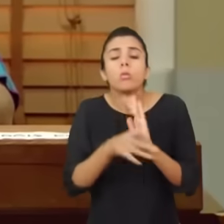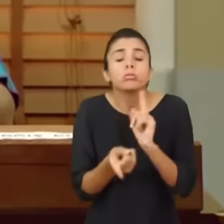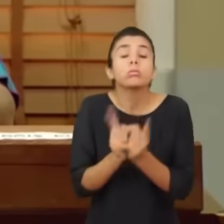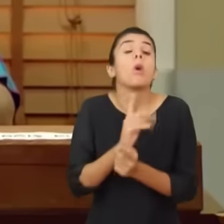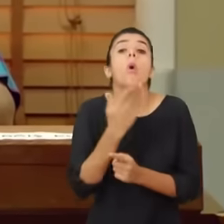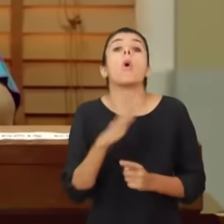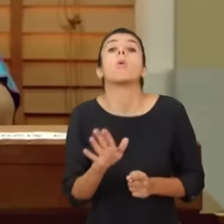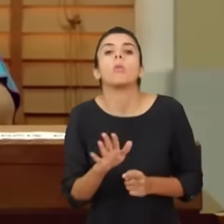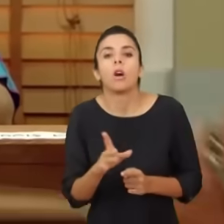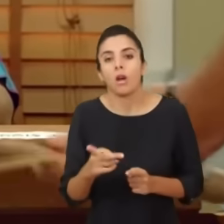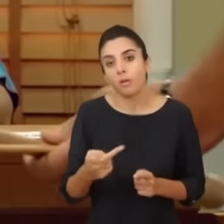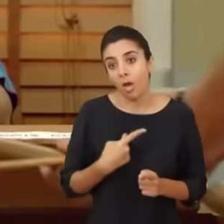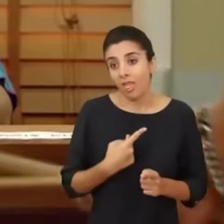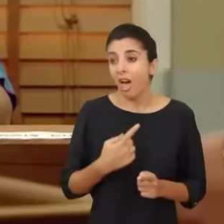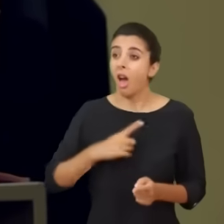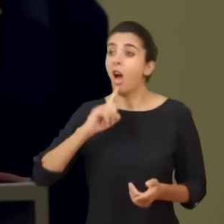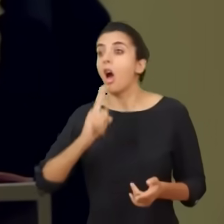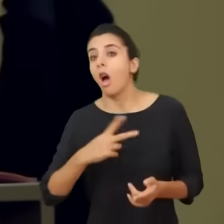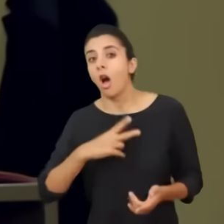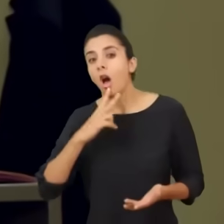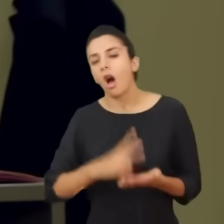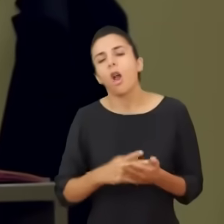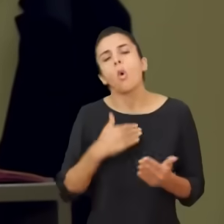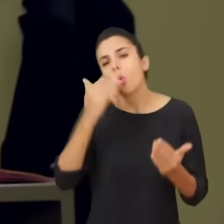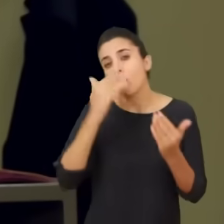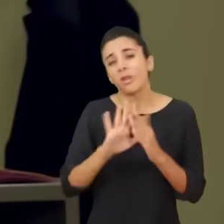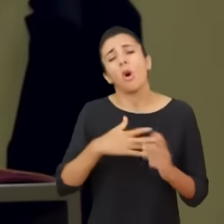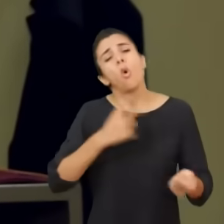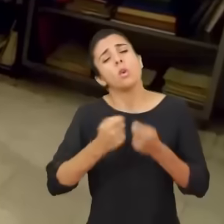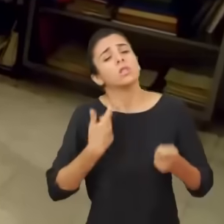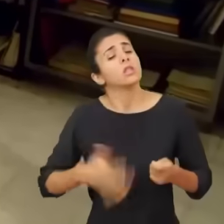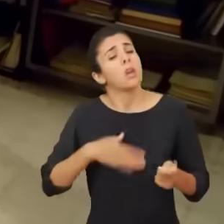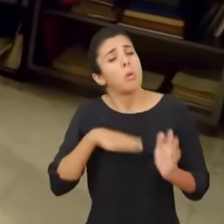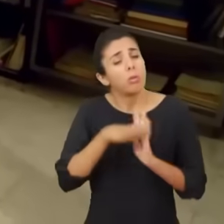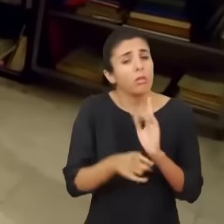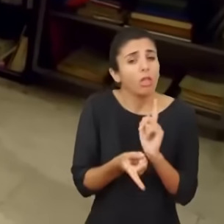ya. Öyle bu iş bende demekle olmaz ki. Ya uğraştırma bizi dayı prosedürle filan.